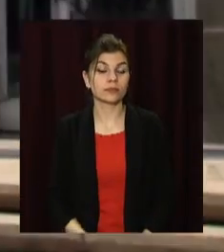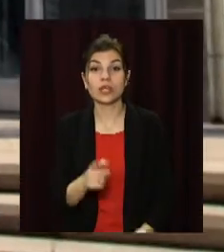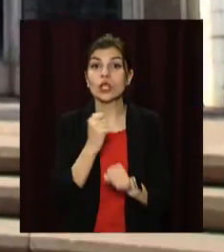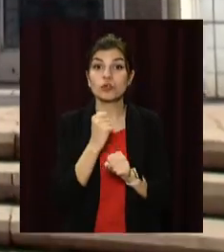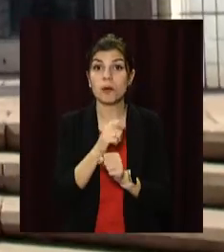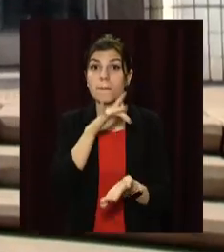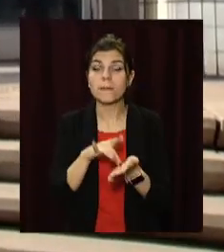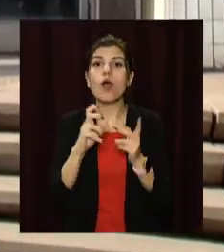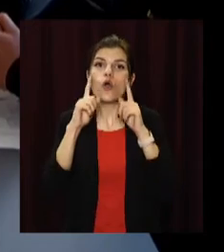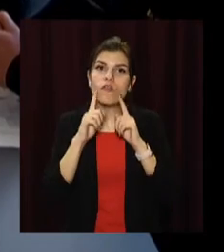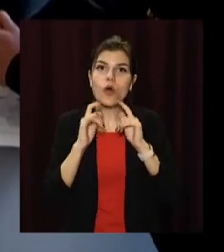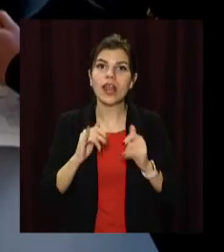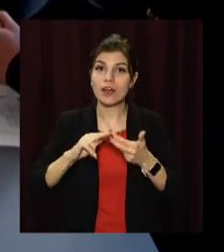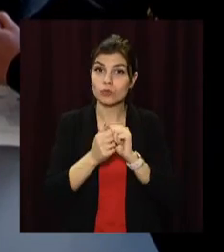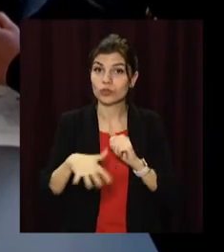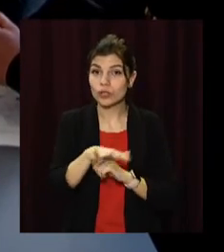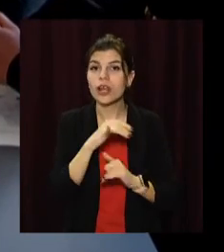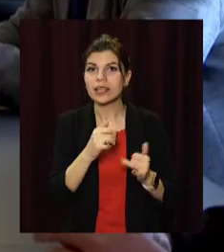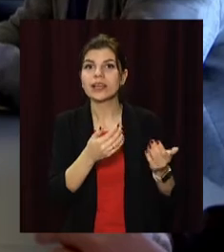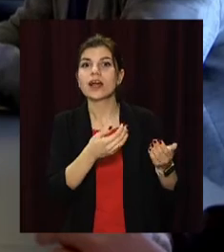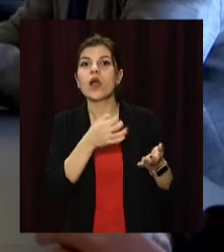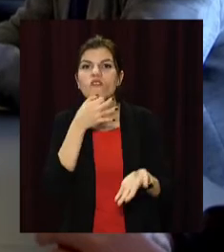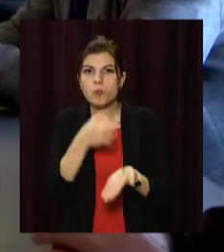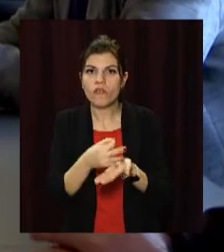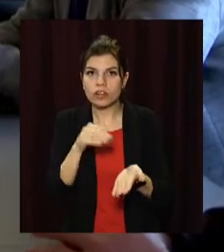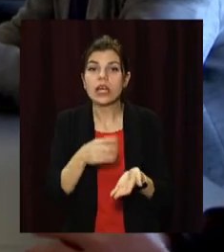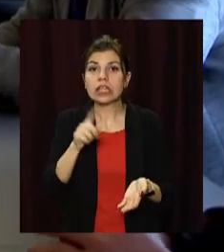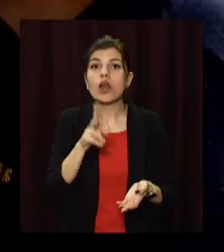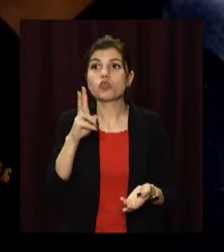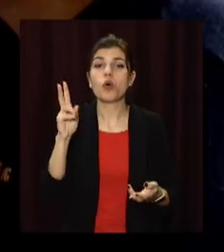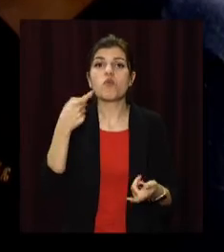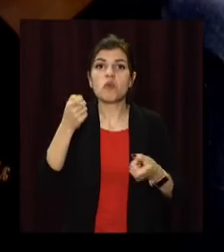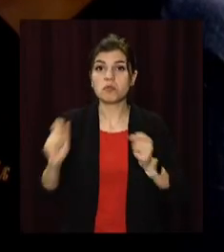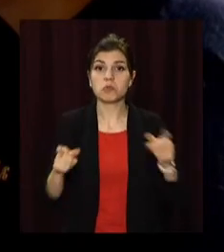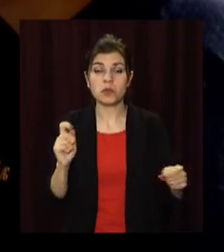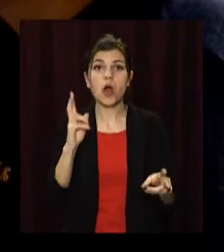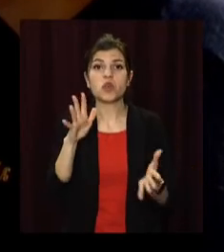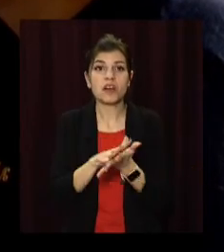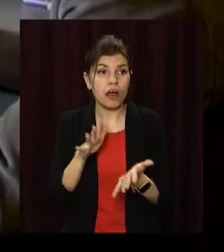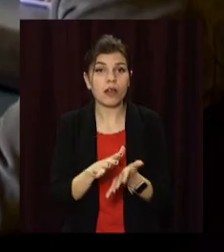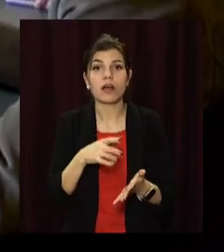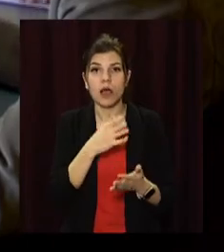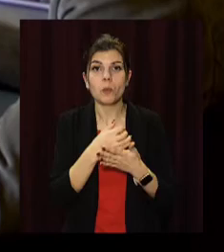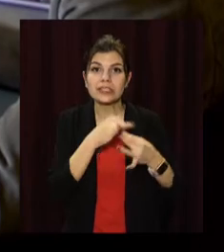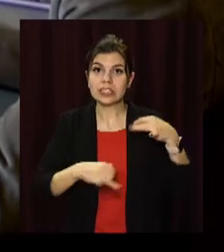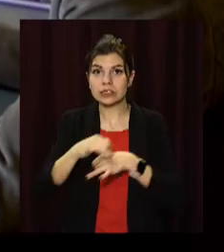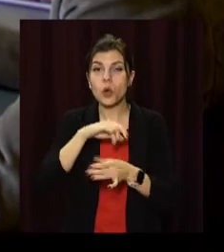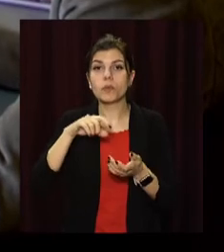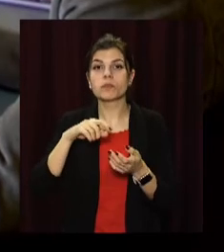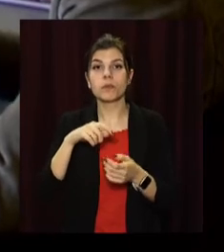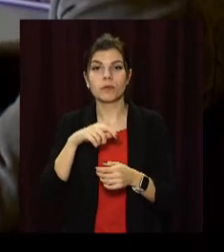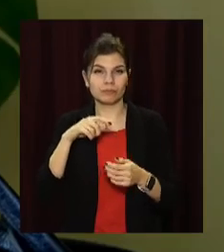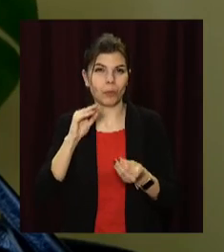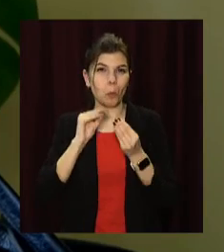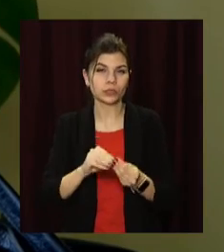Зробити місто комфортним для кам'янчан і притягти до відповідальності тих, хто засмічує Кам'янське. Про це говорили на засіданні постійної